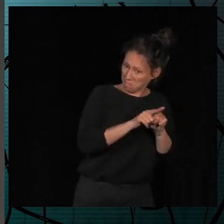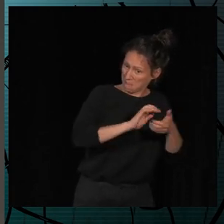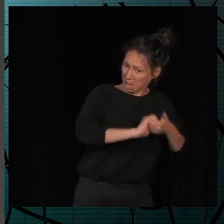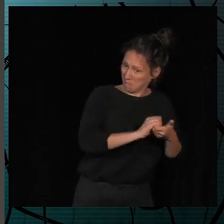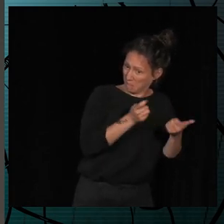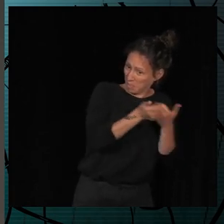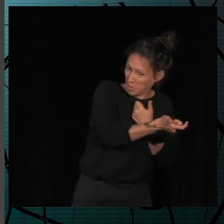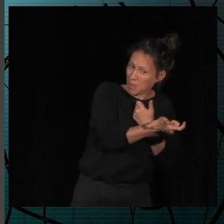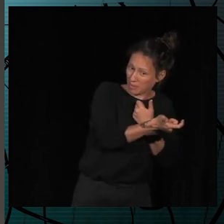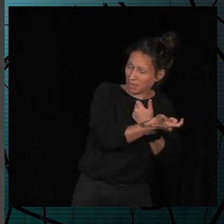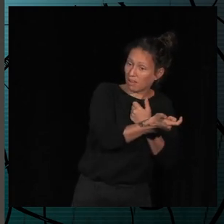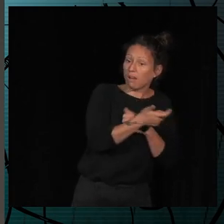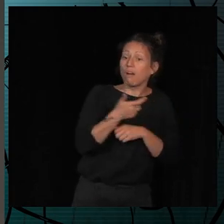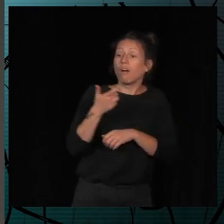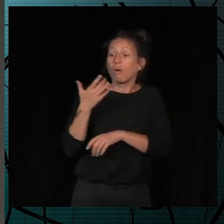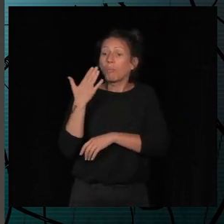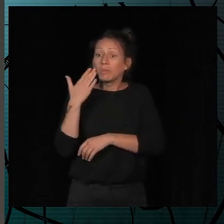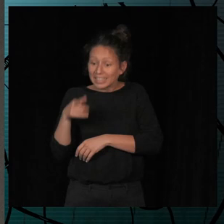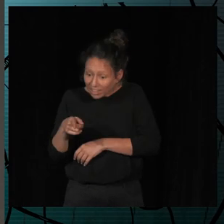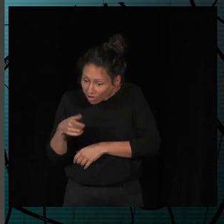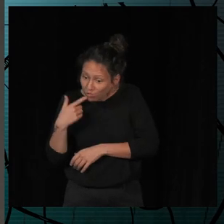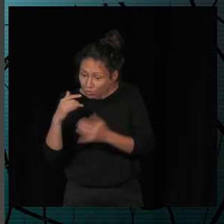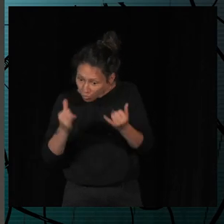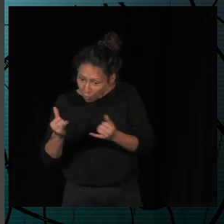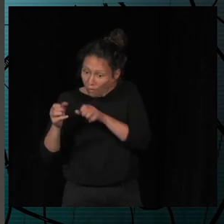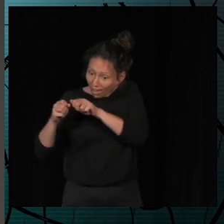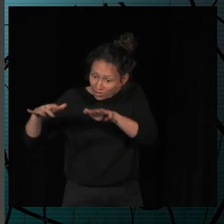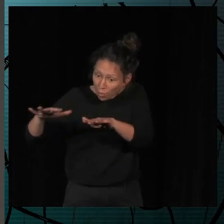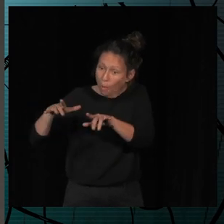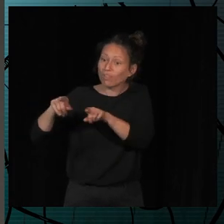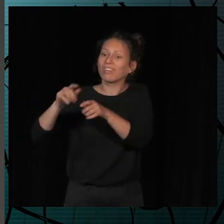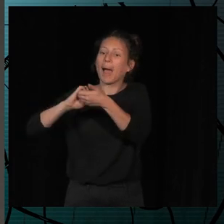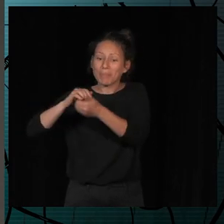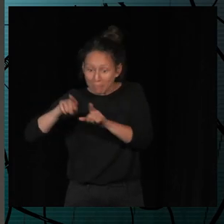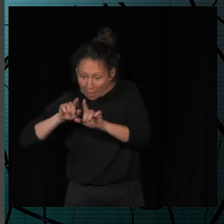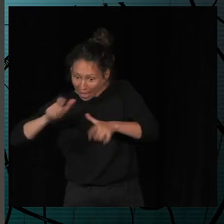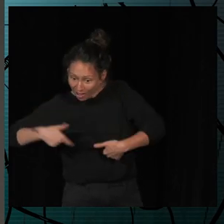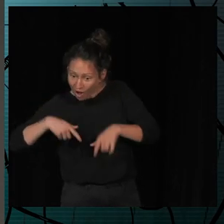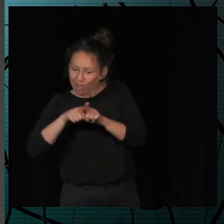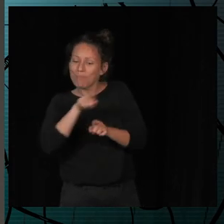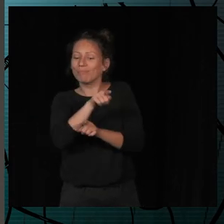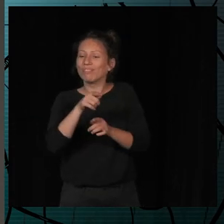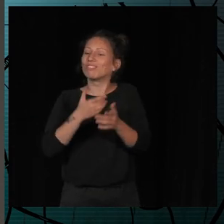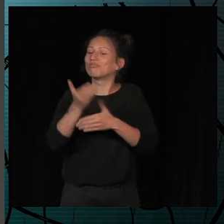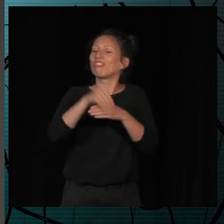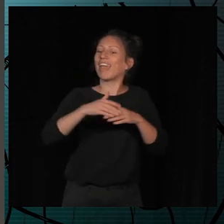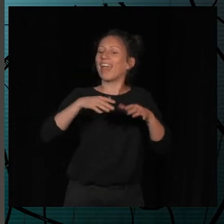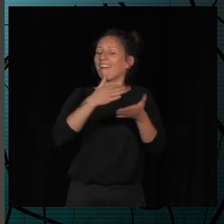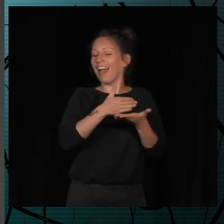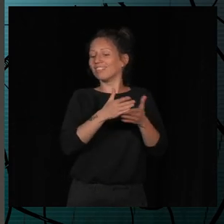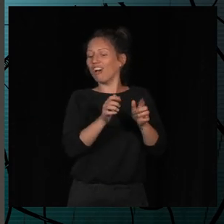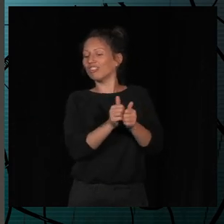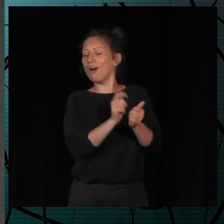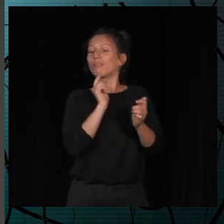plus mais quand un enfant joue à des gens réseau avec des camarades qu'il retrouve à l'école à la journée ne vous inquiétez pas